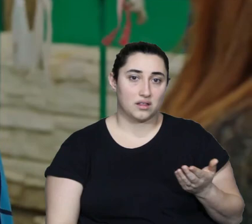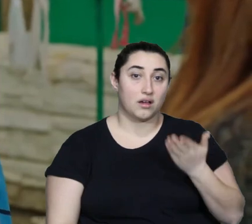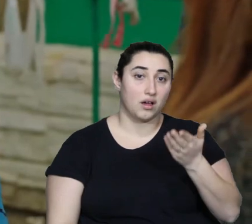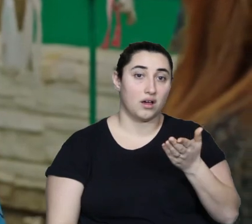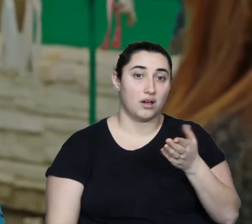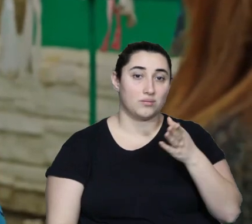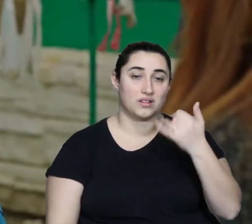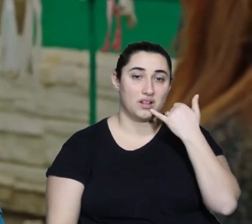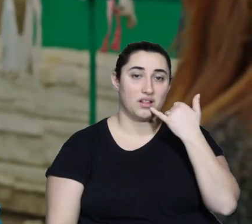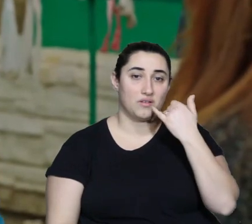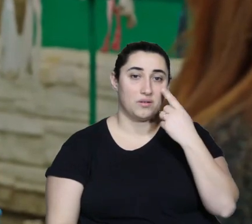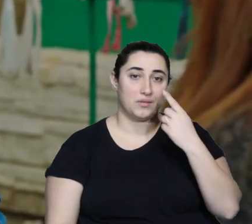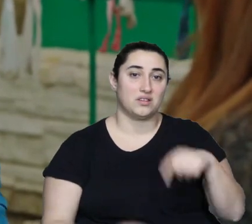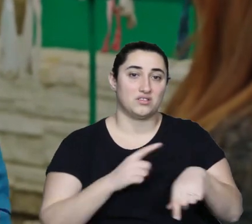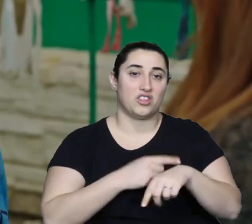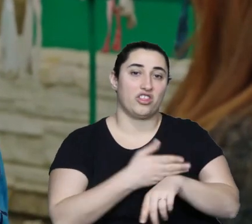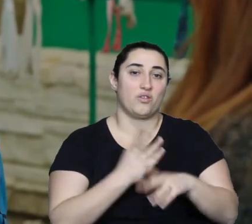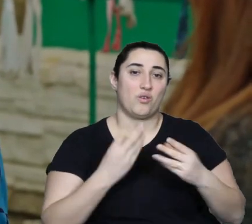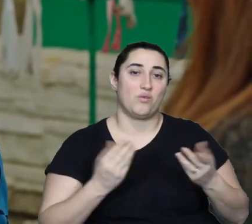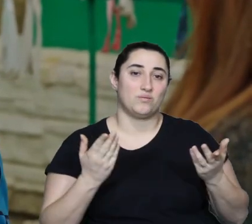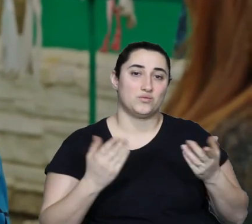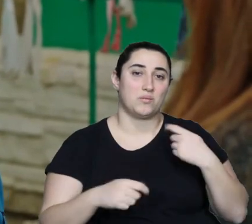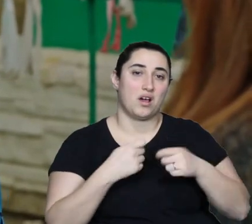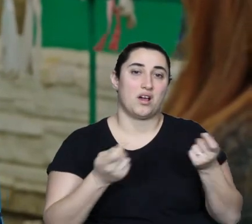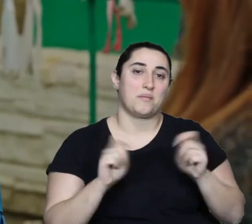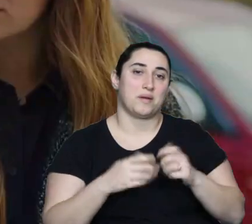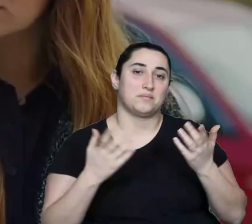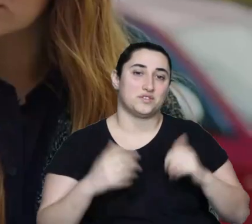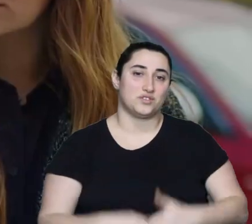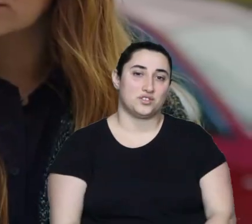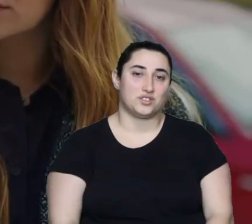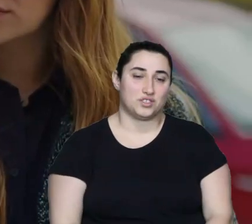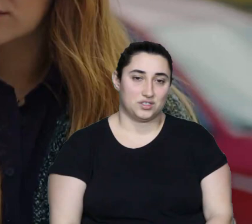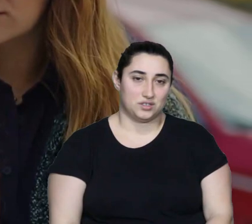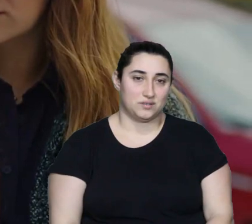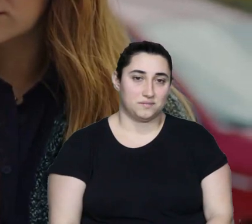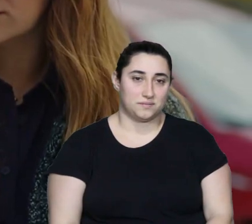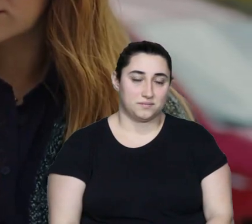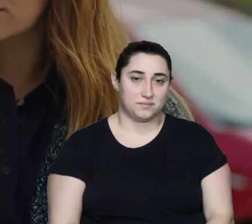Aa, bu telefon bak saat kaç olmuş? Bankalar kapanmış.